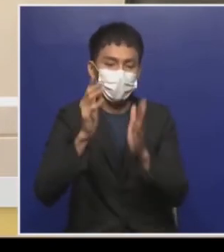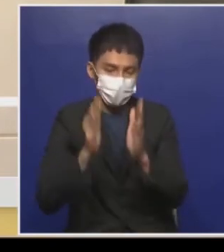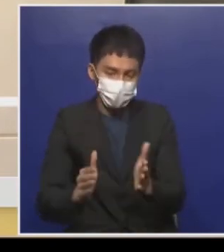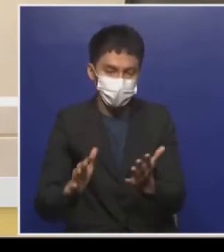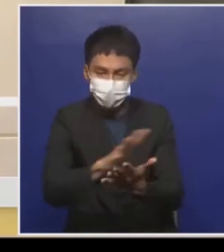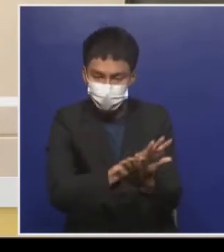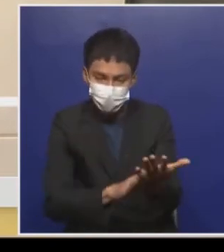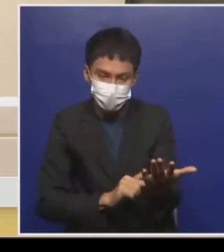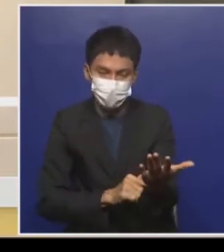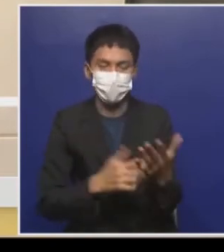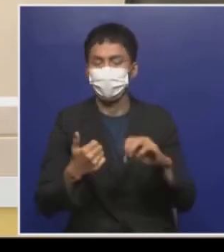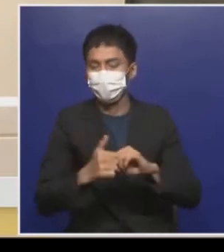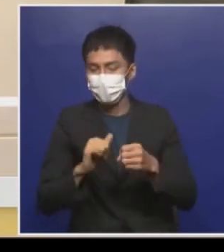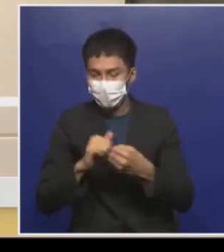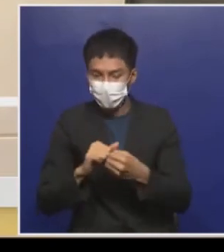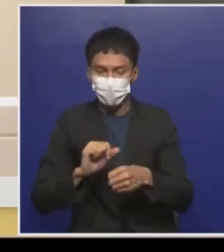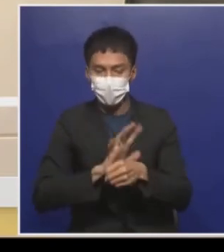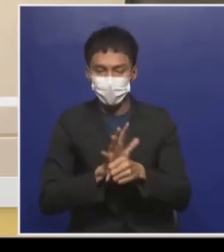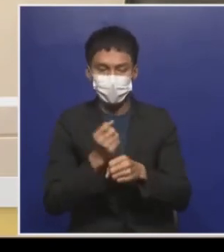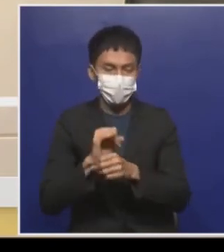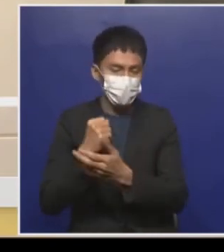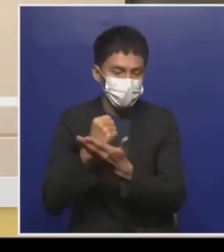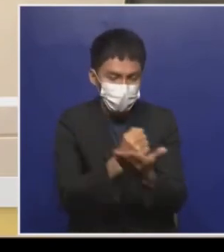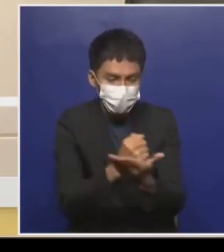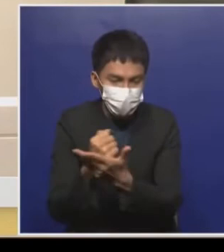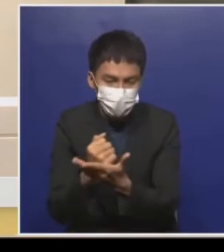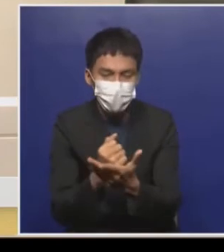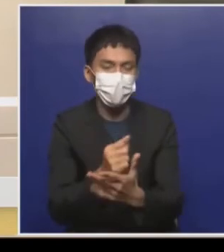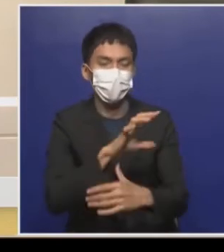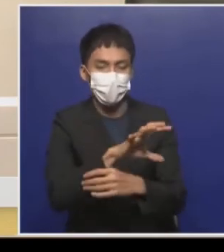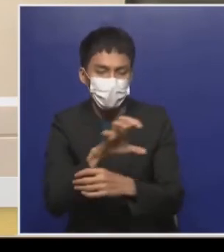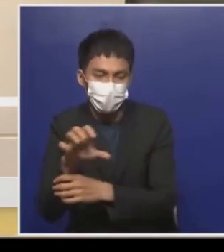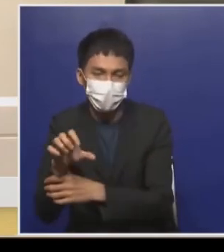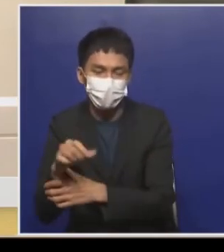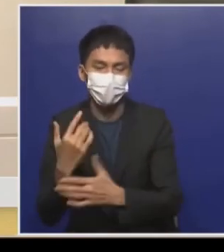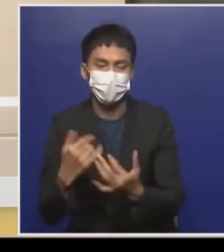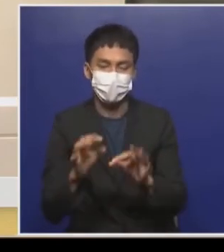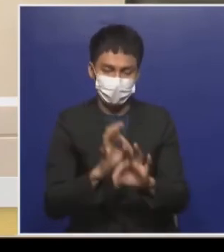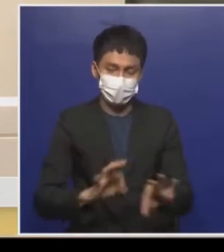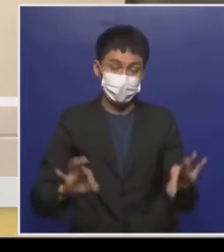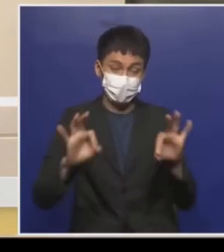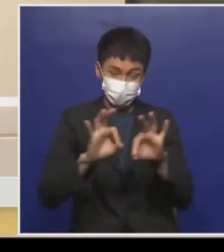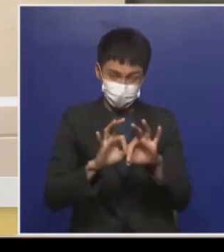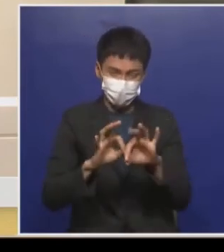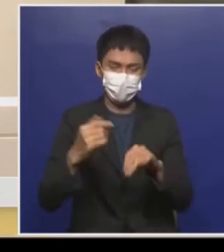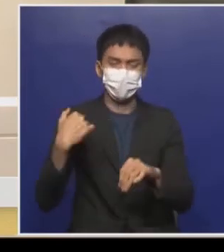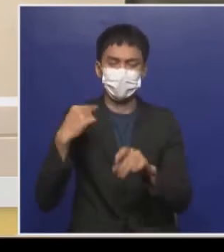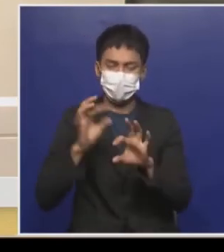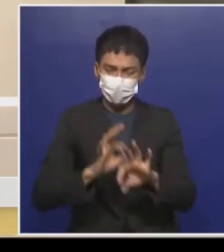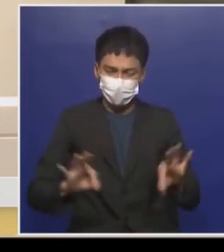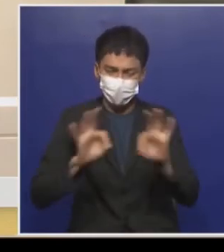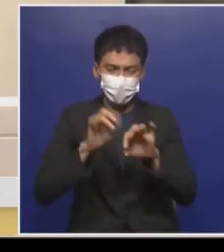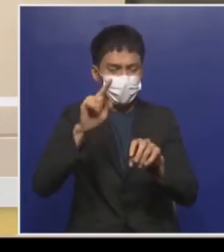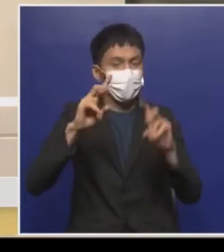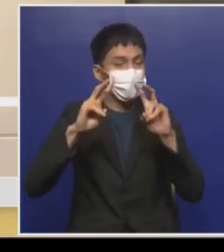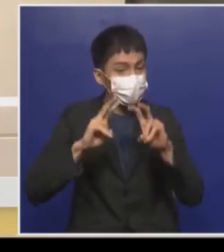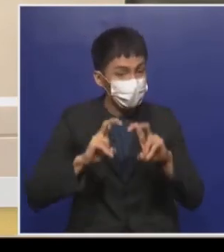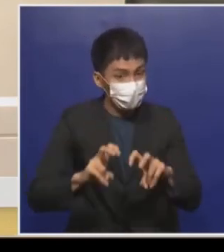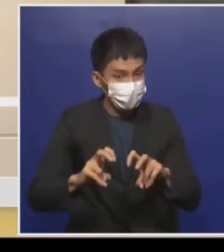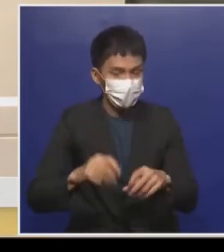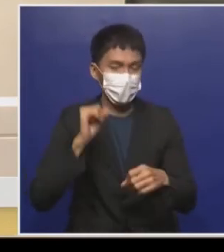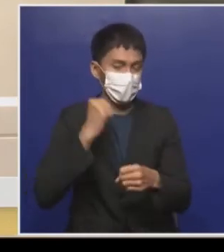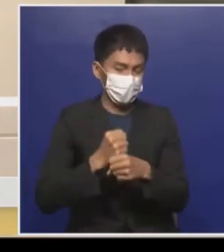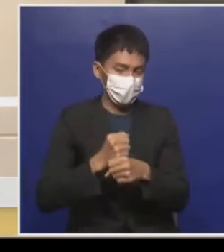าการควคุรกระบาทนี้นอกจากนั้แล้เขาบอกว่า ประเทศนั้จะตองมวจัย มีกผลิวัคซีเปของตนเอง